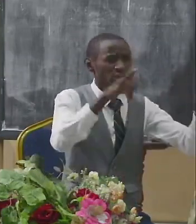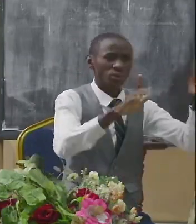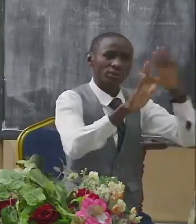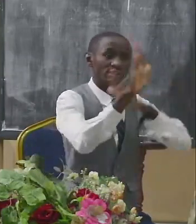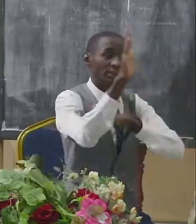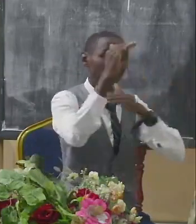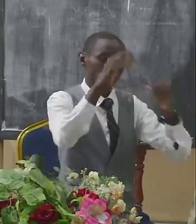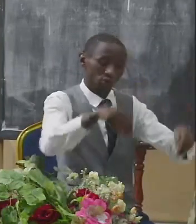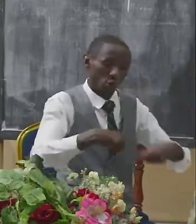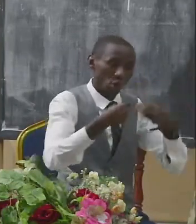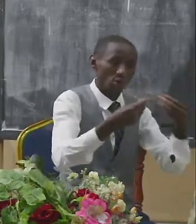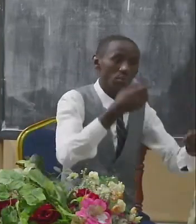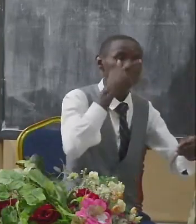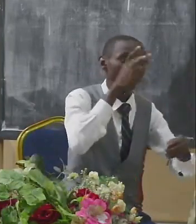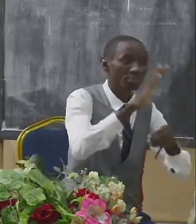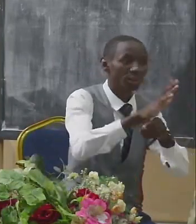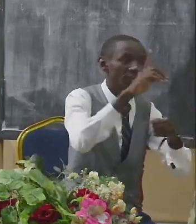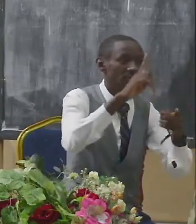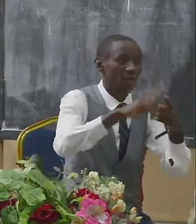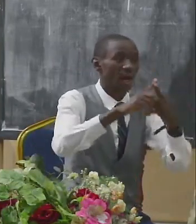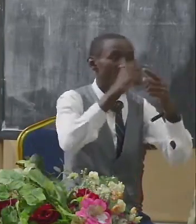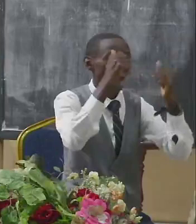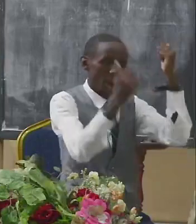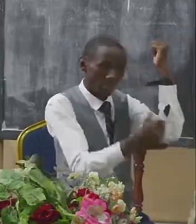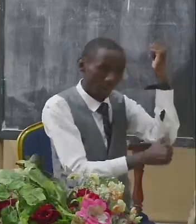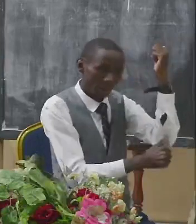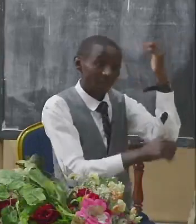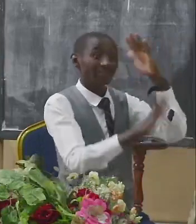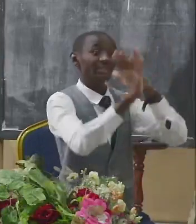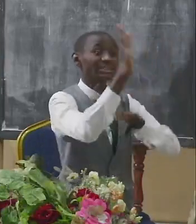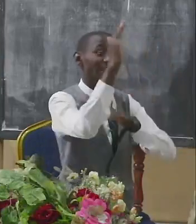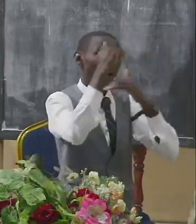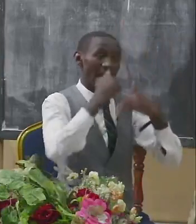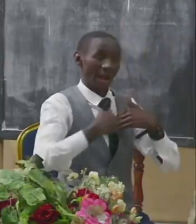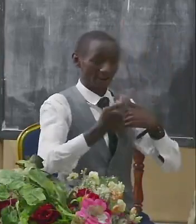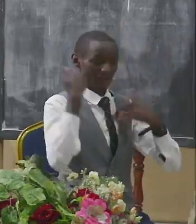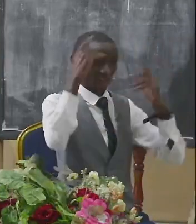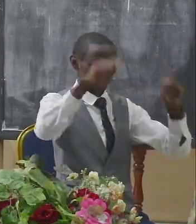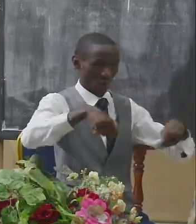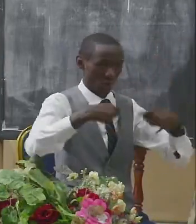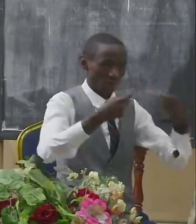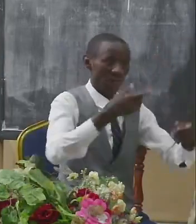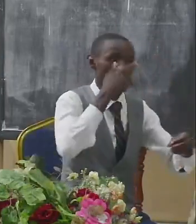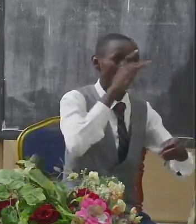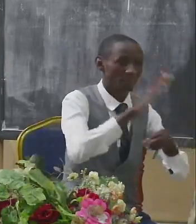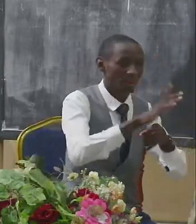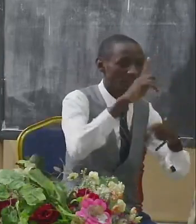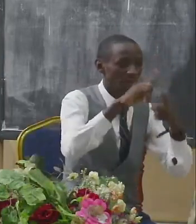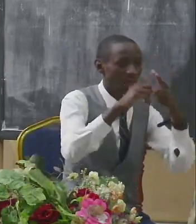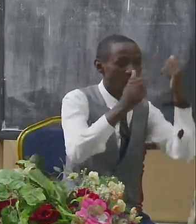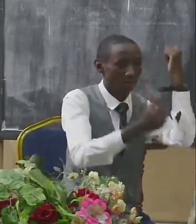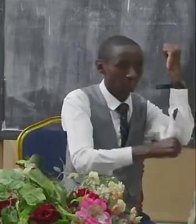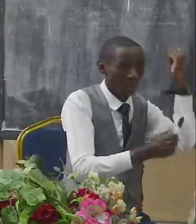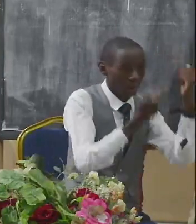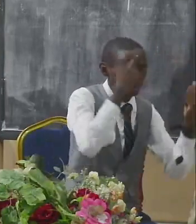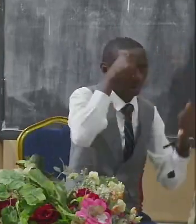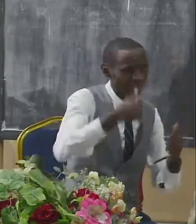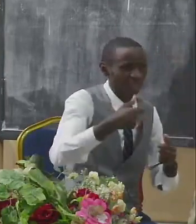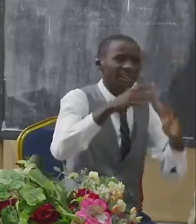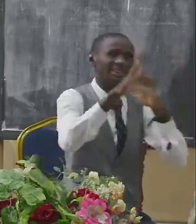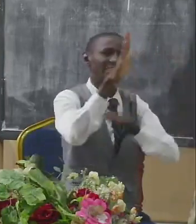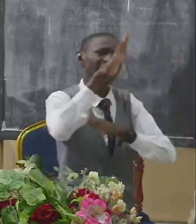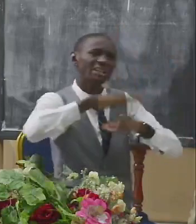la promesse à Abraham. Wakati Mungu alimpa Abraham ahadi. Il a fait la promesse à Abraham. Alipatia Abraham ahadi. Parce qu'il ne pouvait